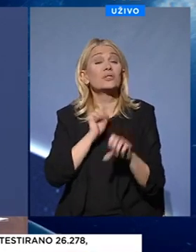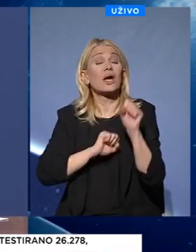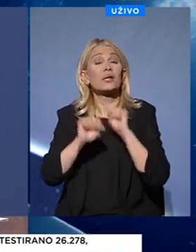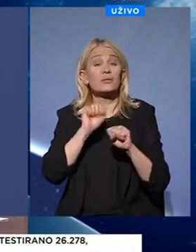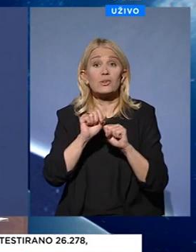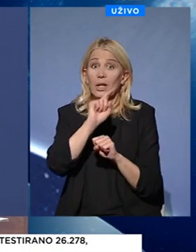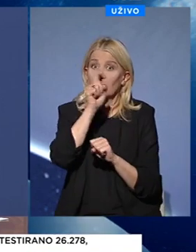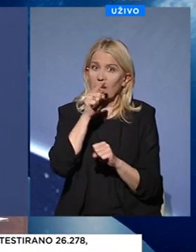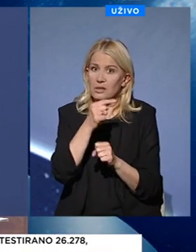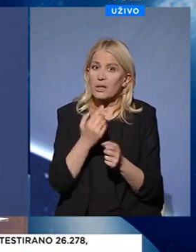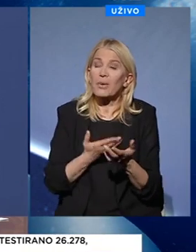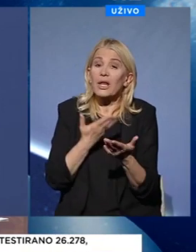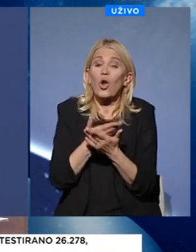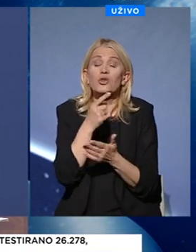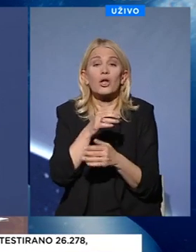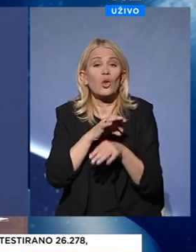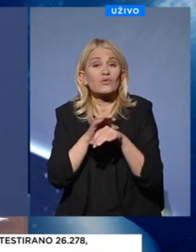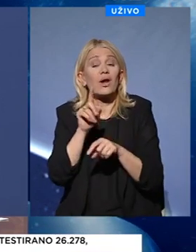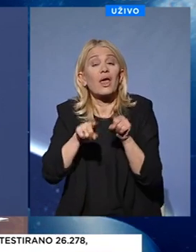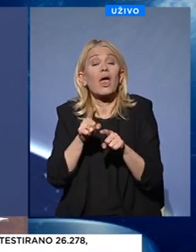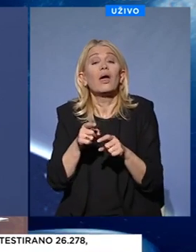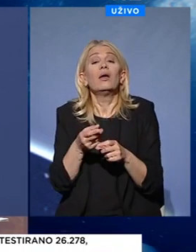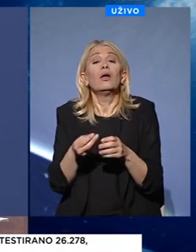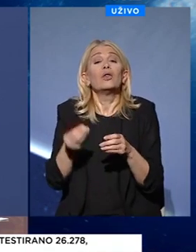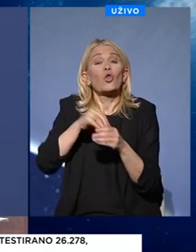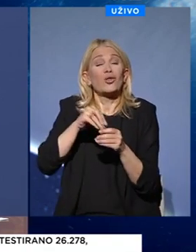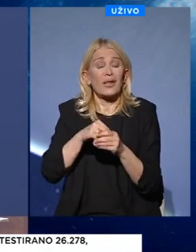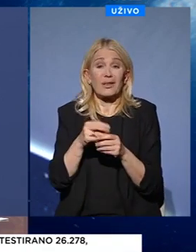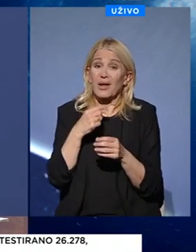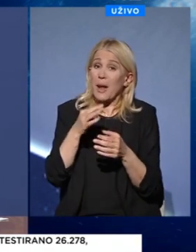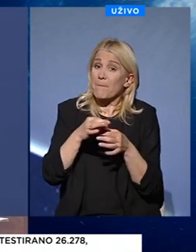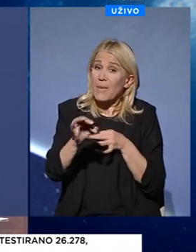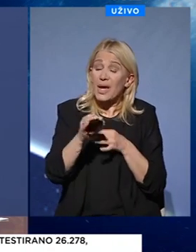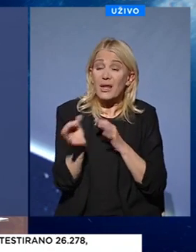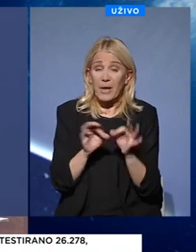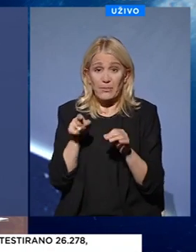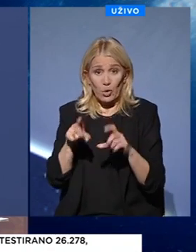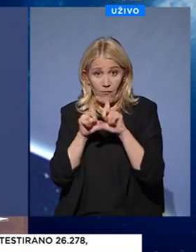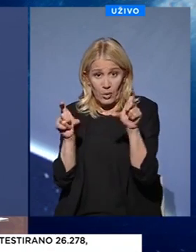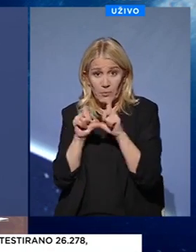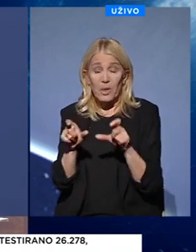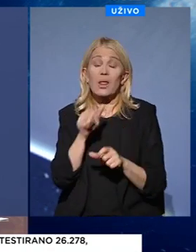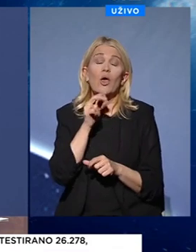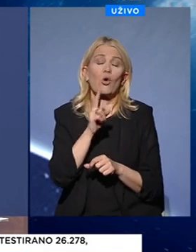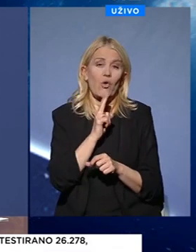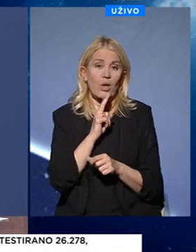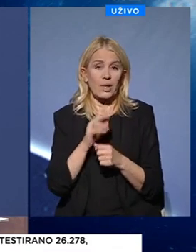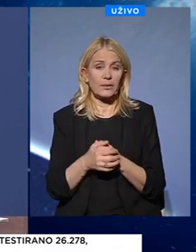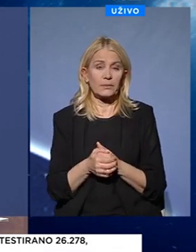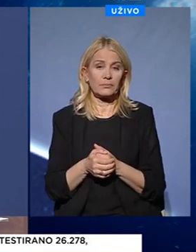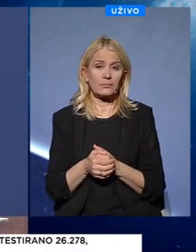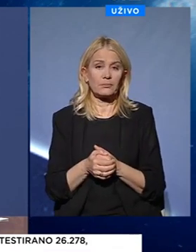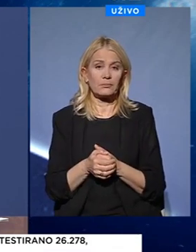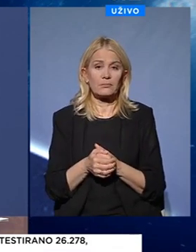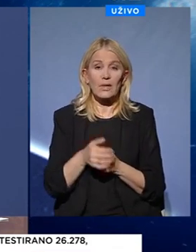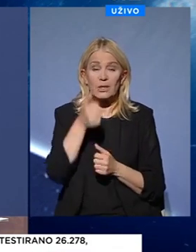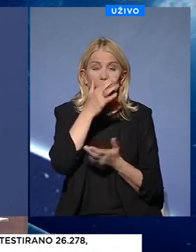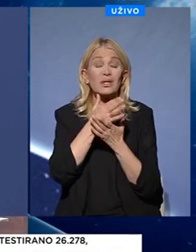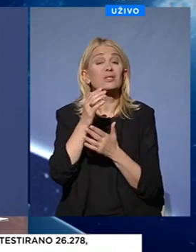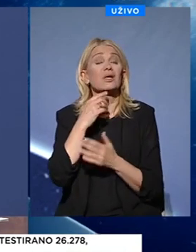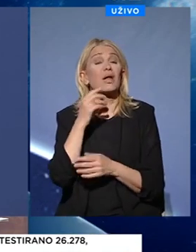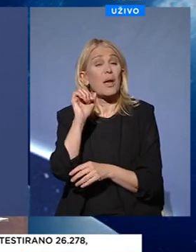da li ste predložili da se uvedu neke dodatne mere bezbednosti u ovim ustanovama i koje? Što se tiče